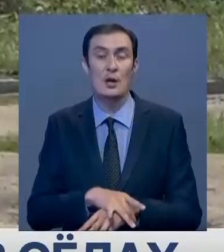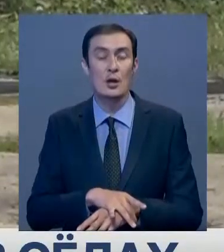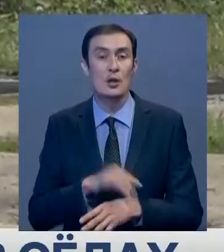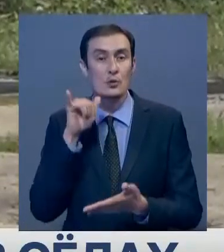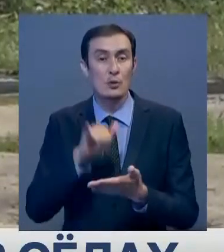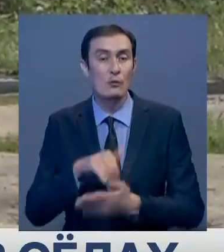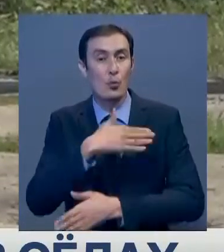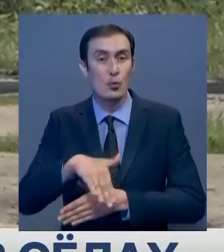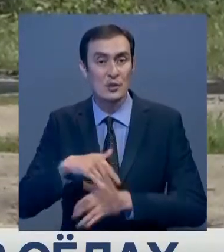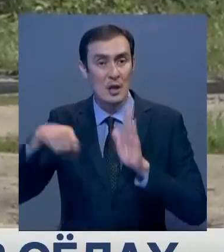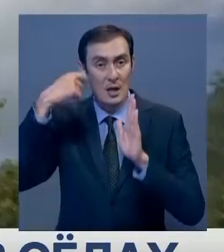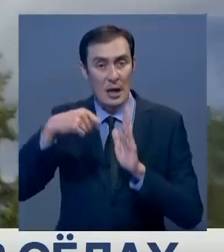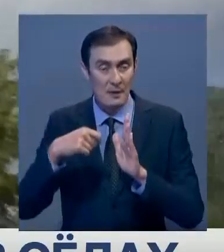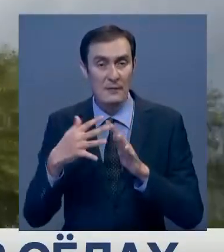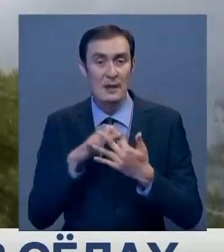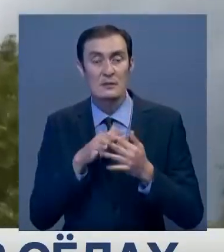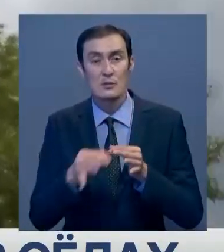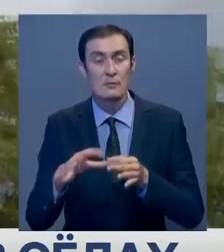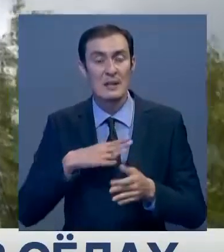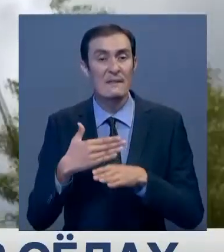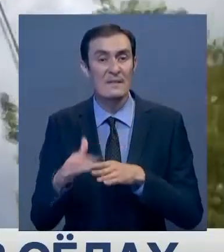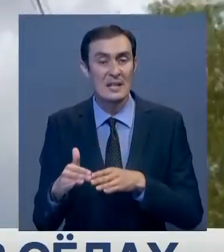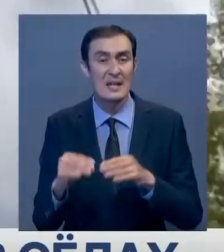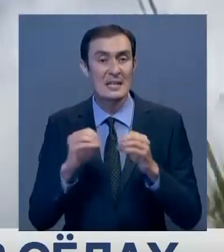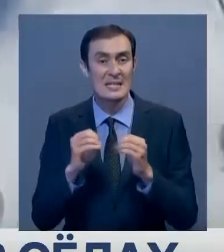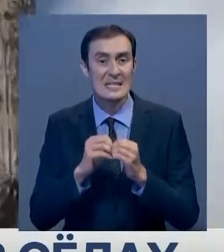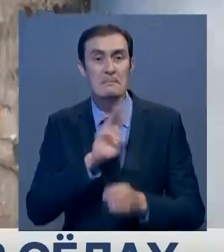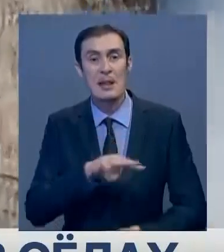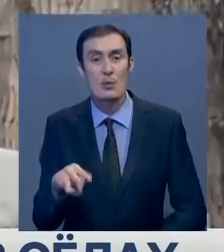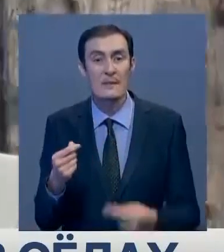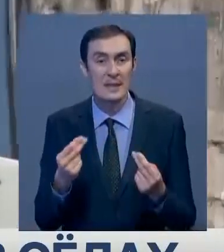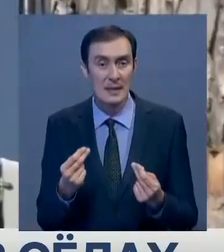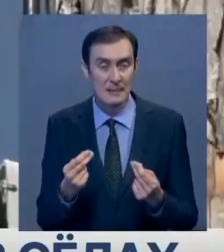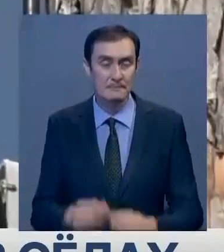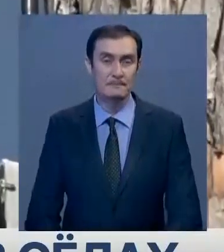установку уличных камер в селах района Шалакына было выделено 10 миллионов